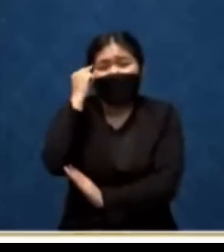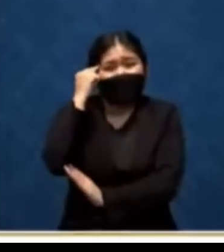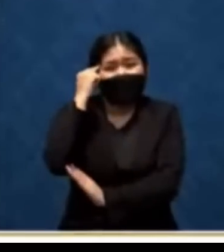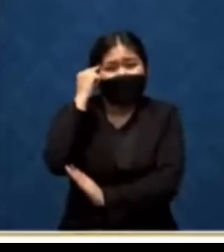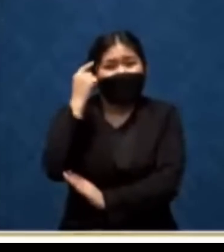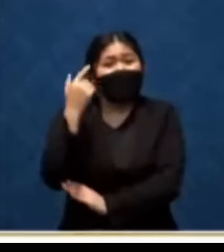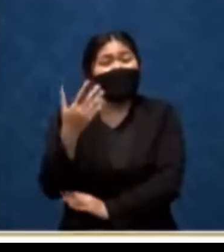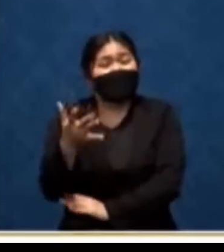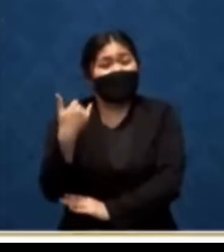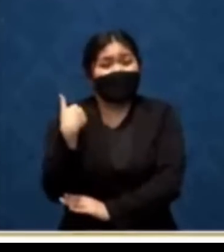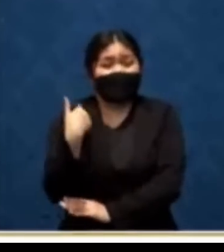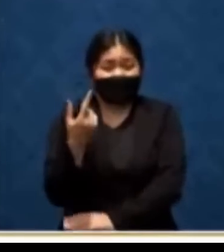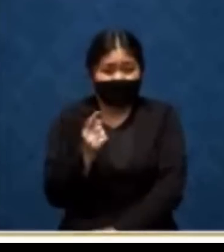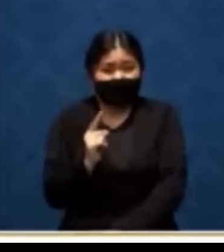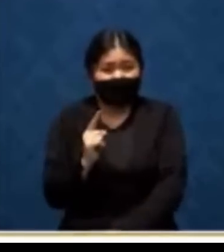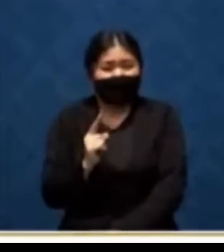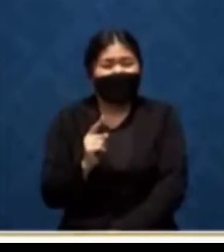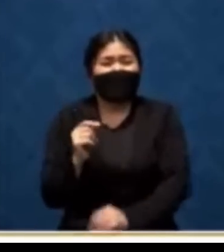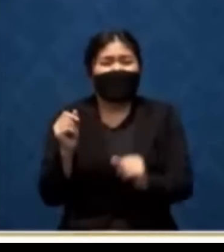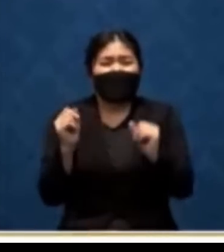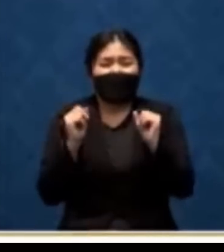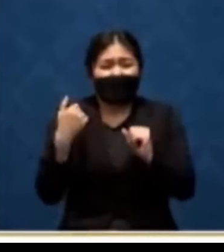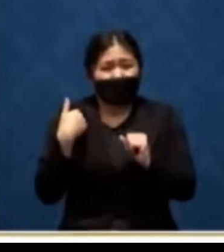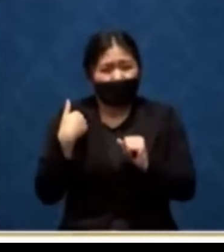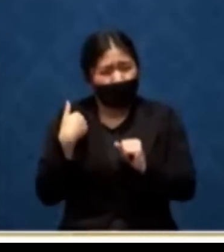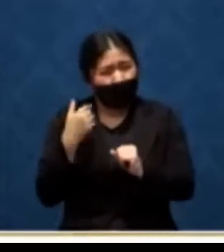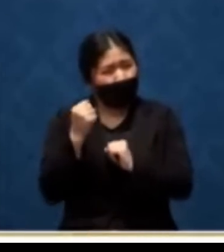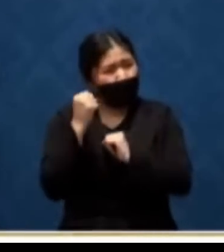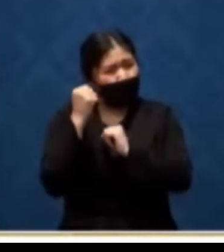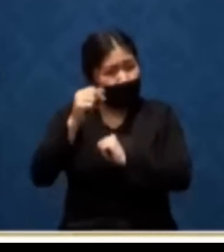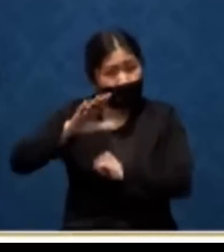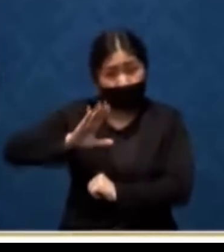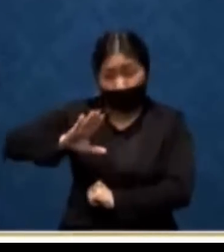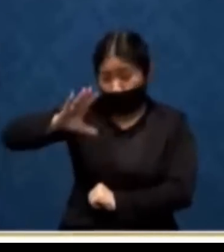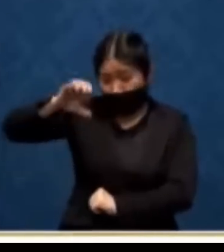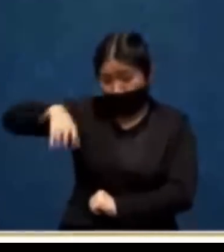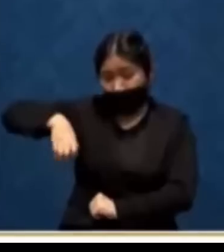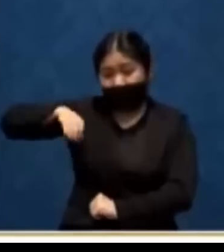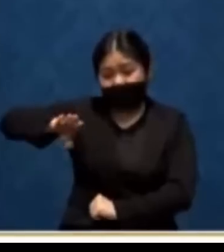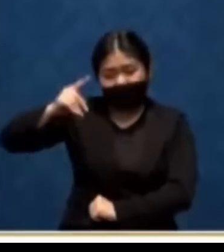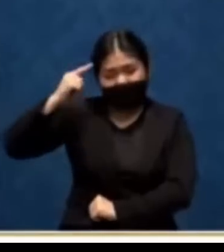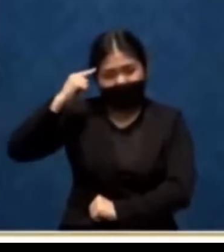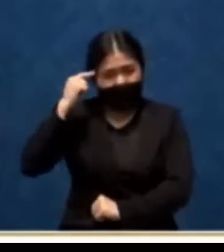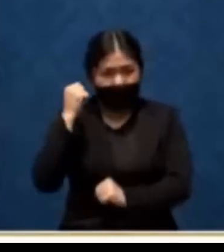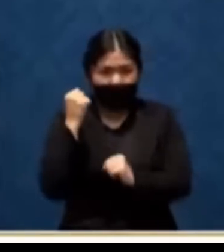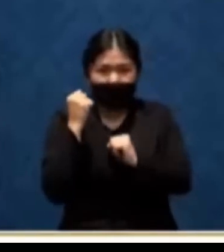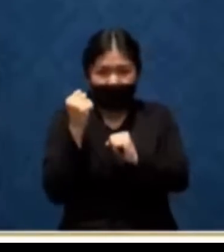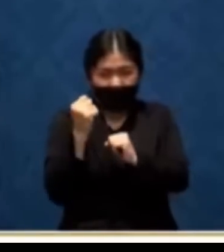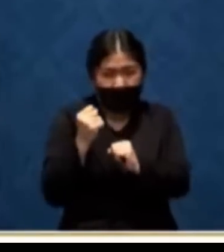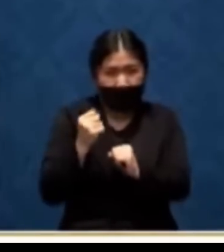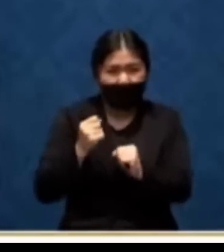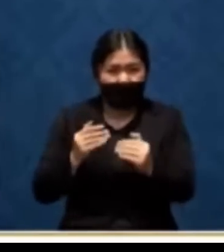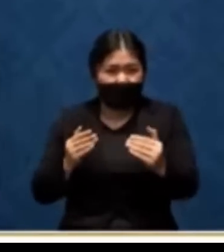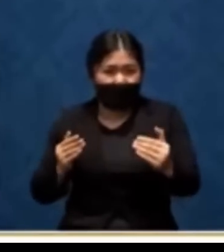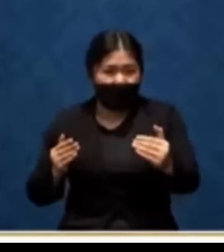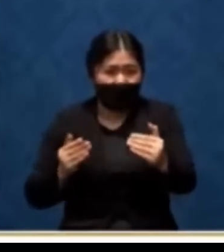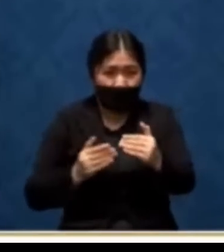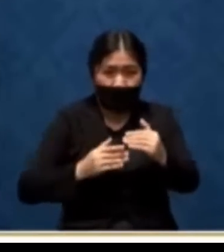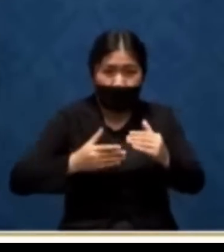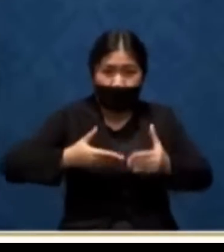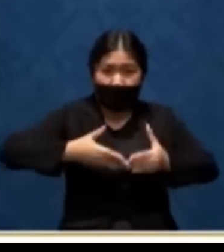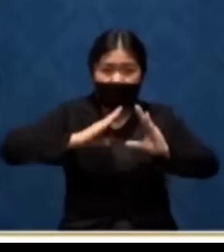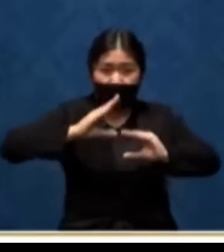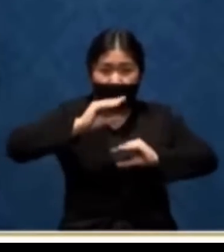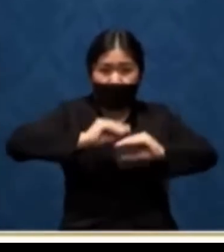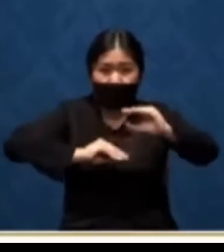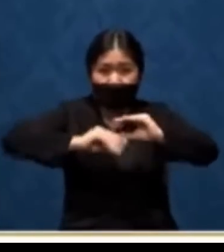กว่านั้นครับเราได้เห็นความพยายามของบริษัทนี้ในการลุกคืบเข้ามาตั้งโครงการ